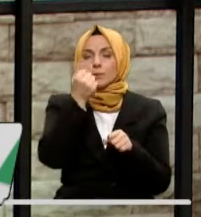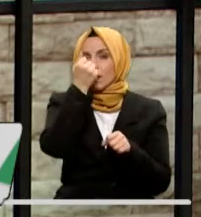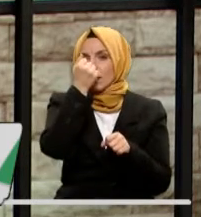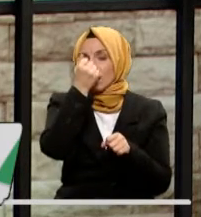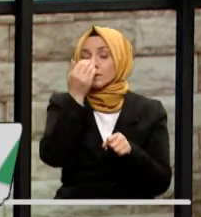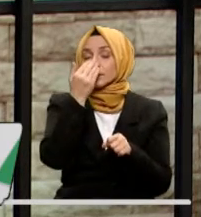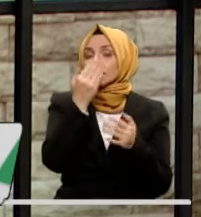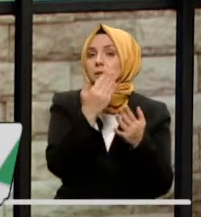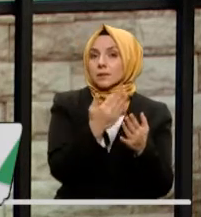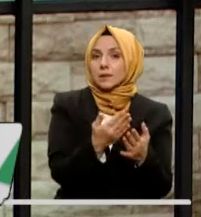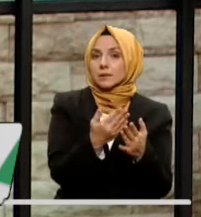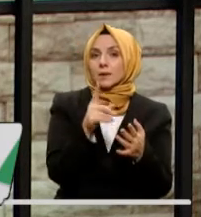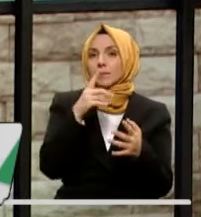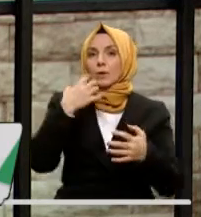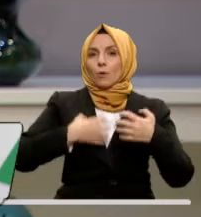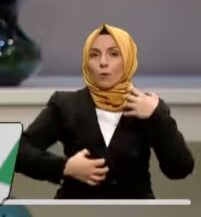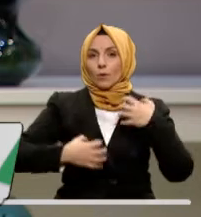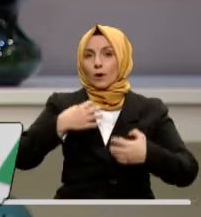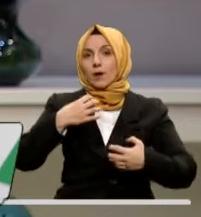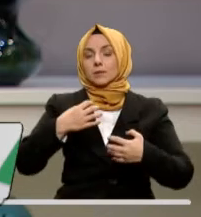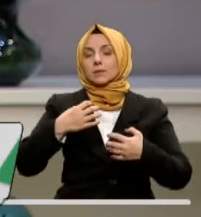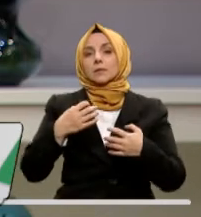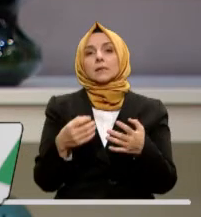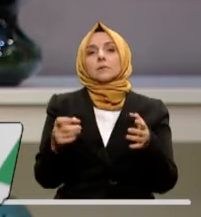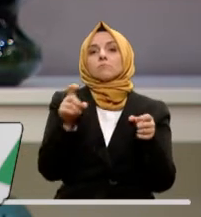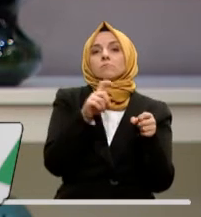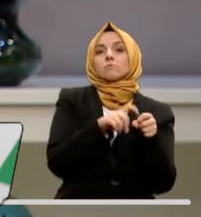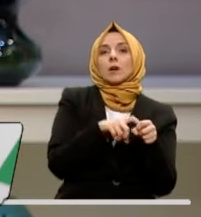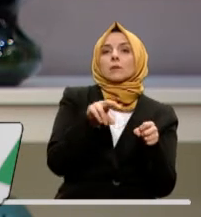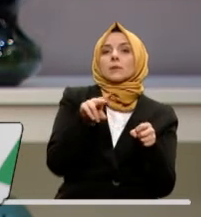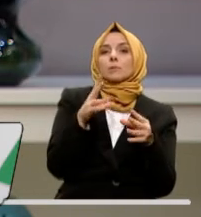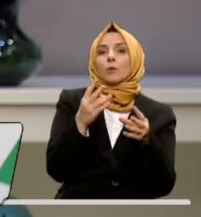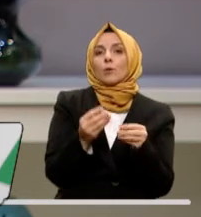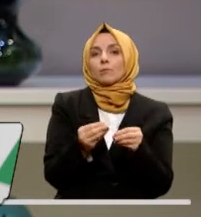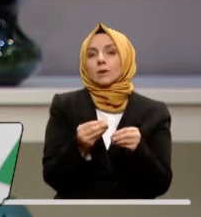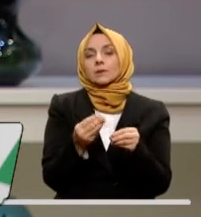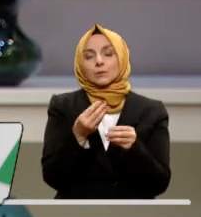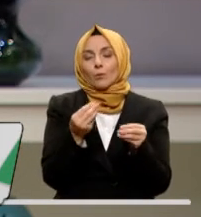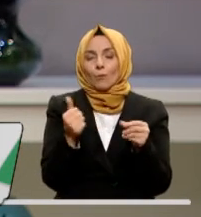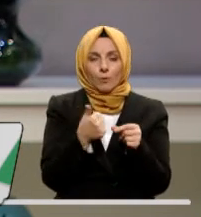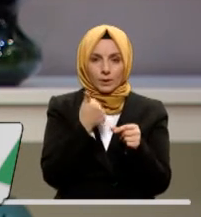nakli esas alan bir organ naklidir Okan Tabii ki